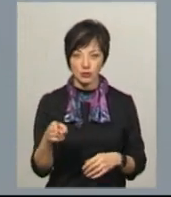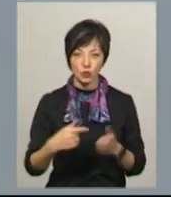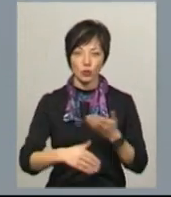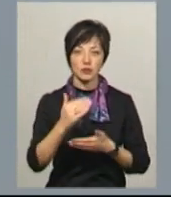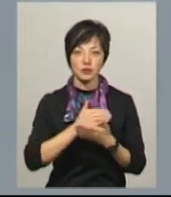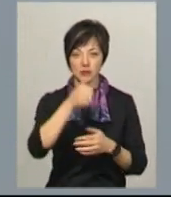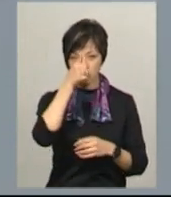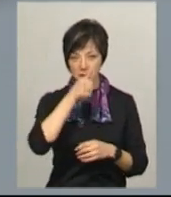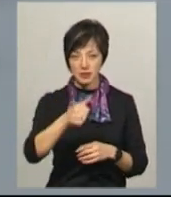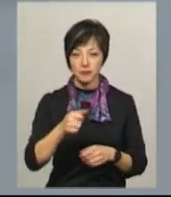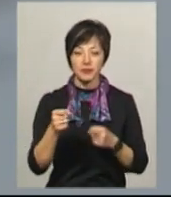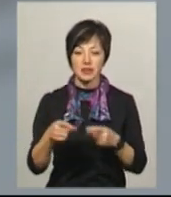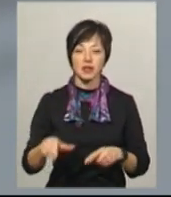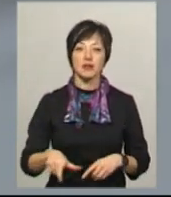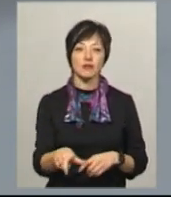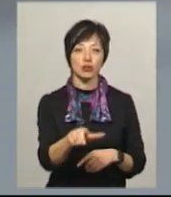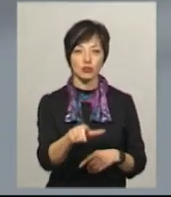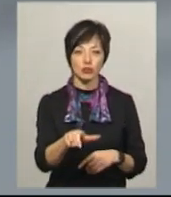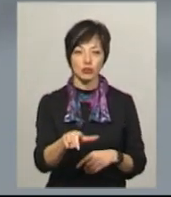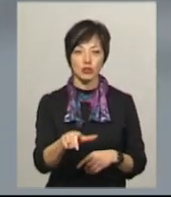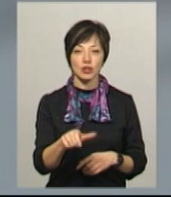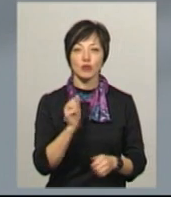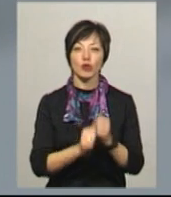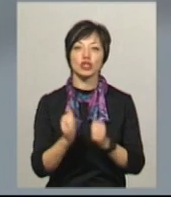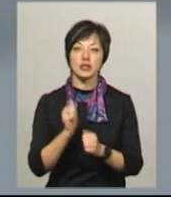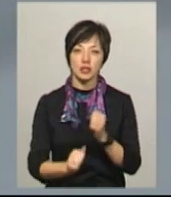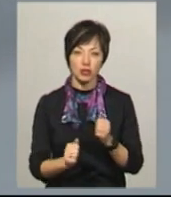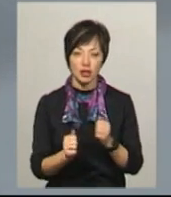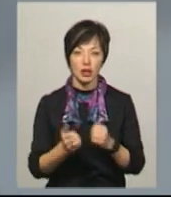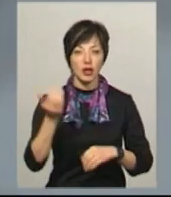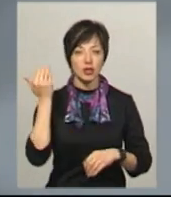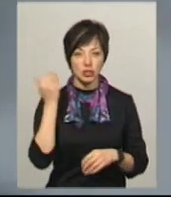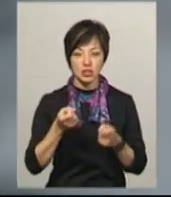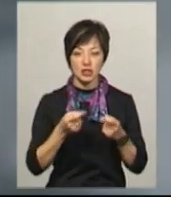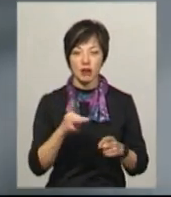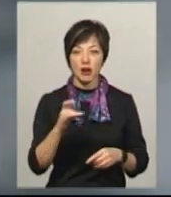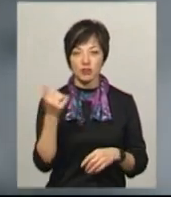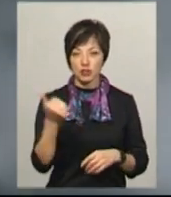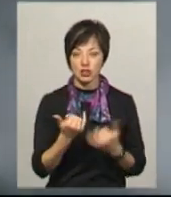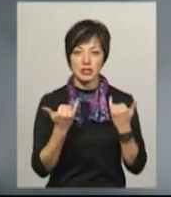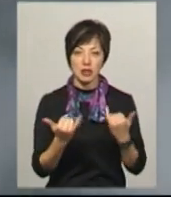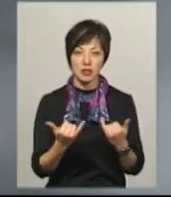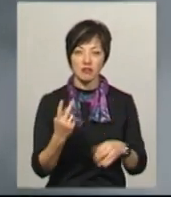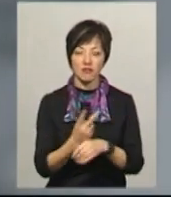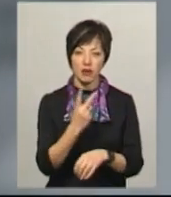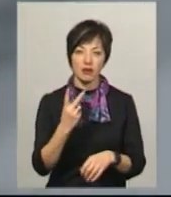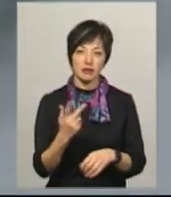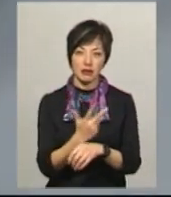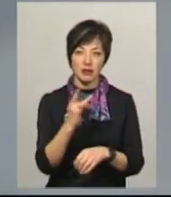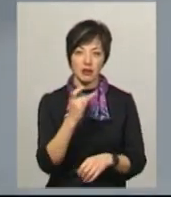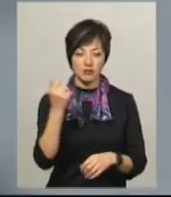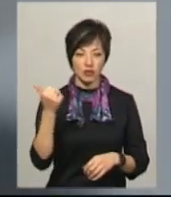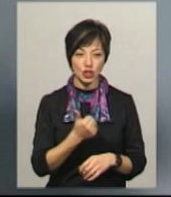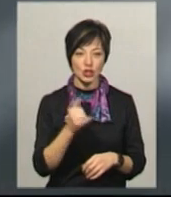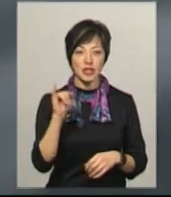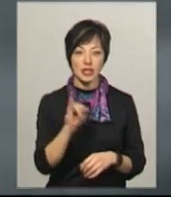місяця, скиди в річку зчастішали. Тобто вони раніше скидали раз в тиждень, зараз не скидають 2-3 рази в тиждень.